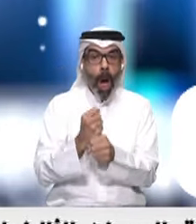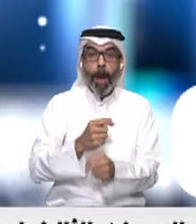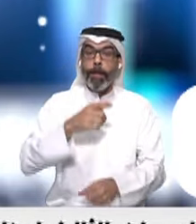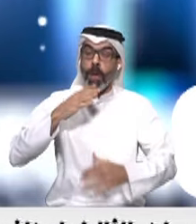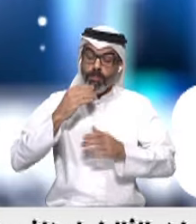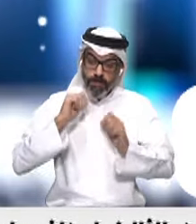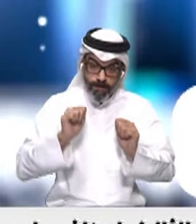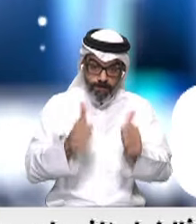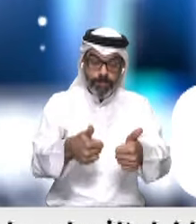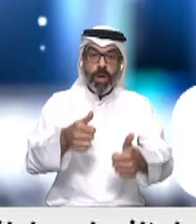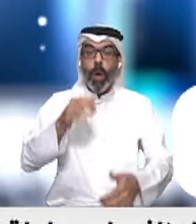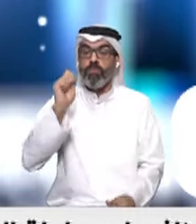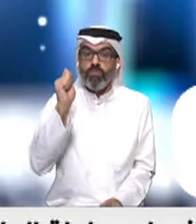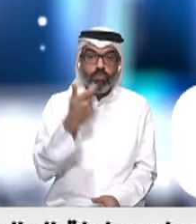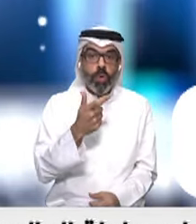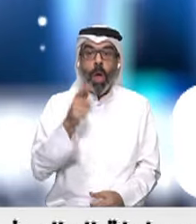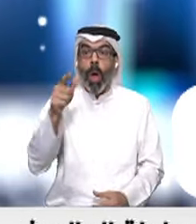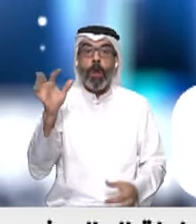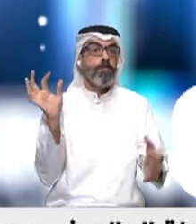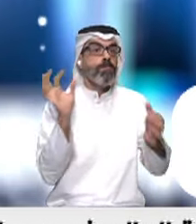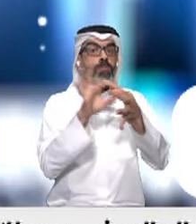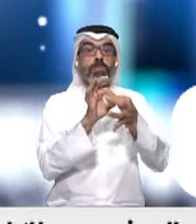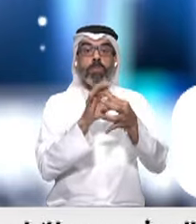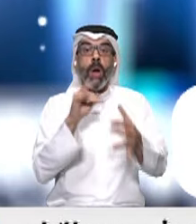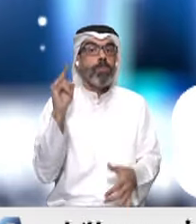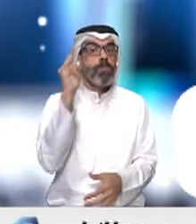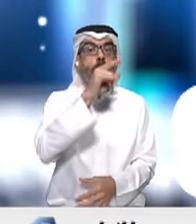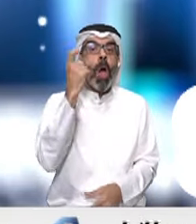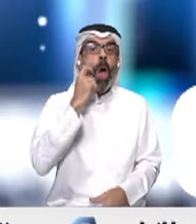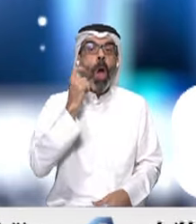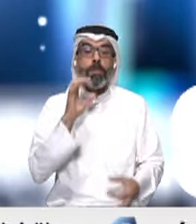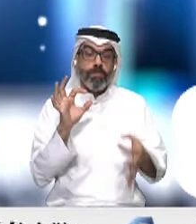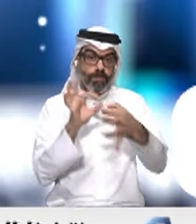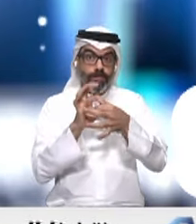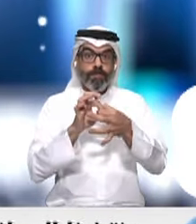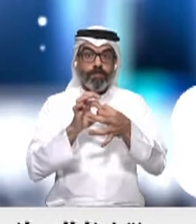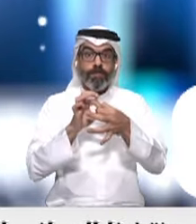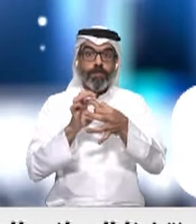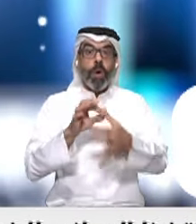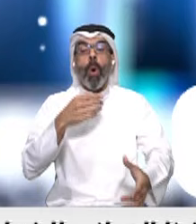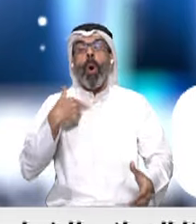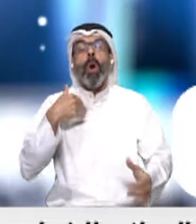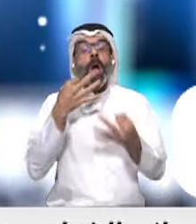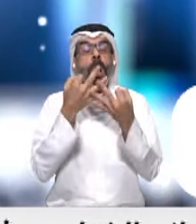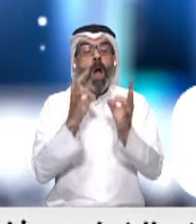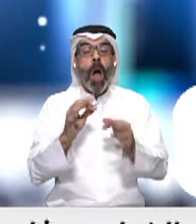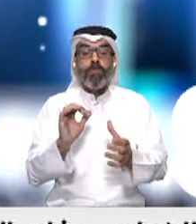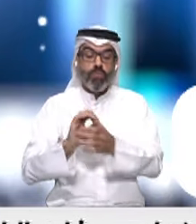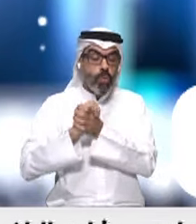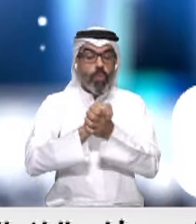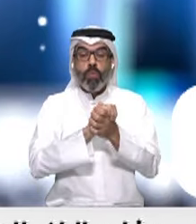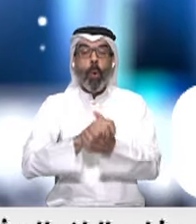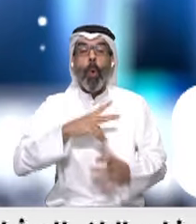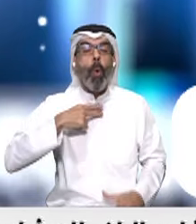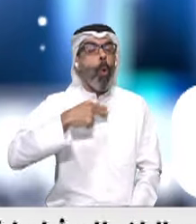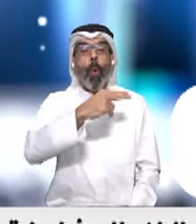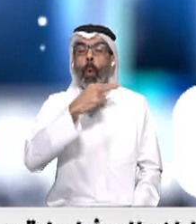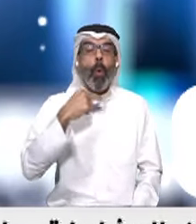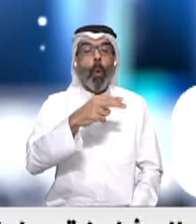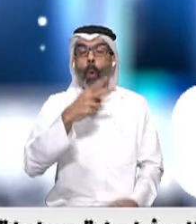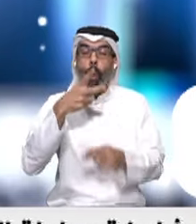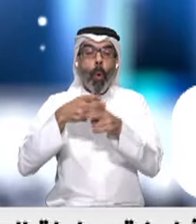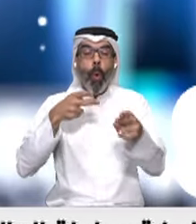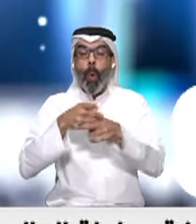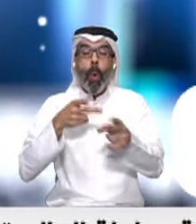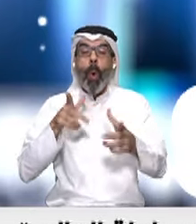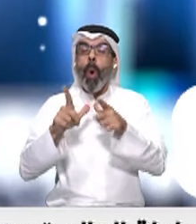العربيه المتحده والتي ساهمت في تعزيز التعاون بين البلدين ورسخت اواصر الاخوه بين دوله الكويت ودول مجلس